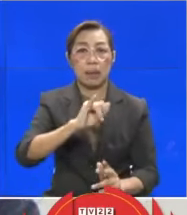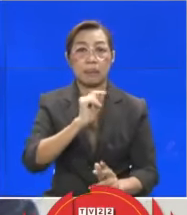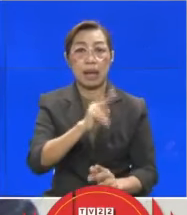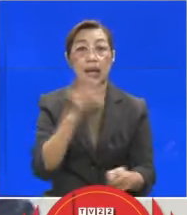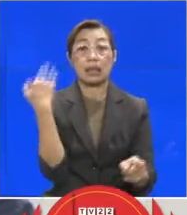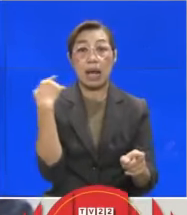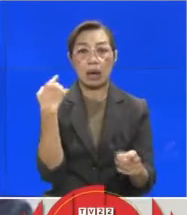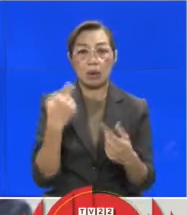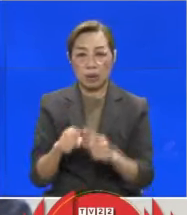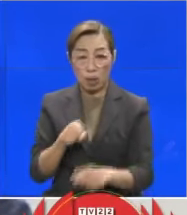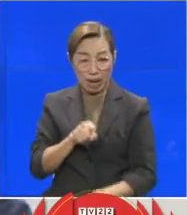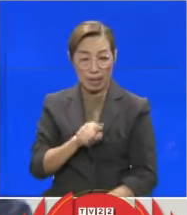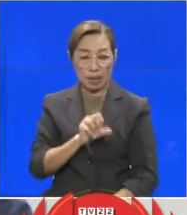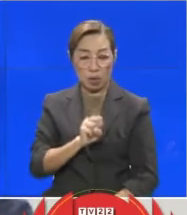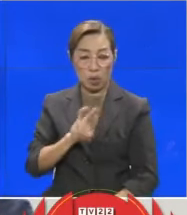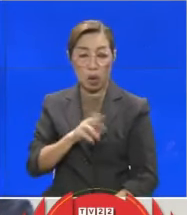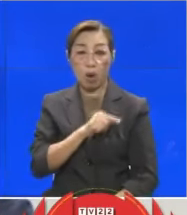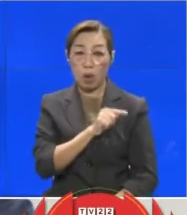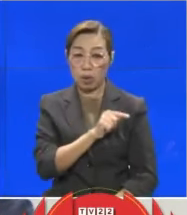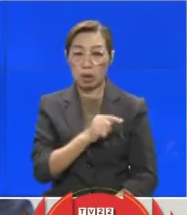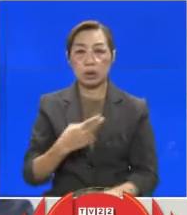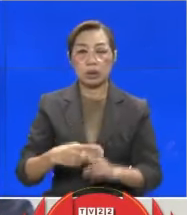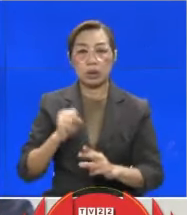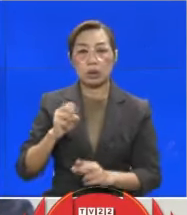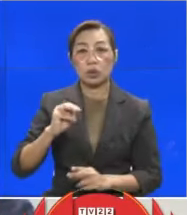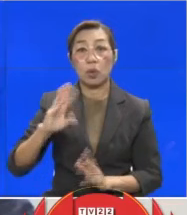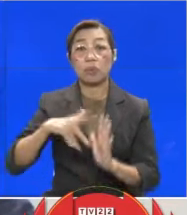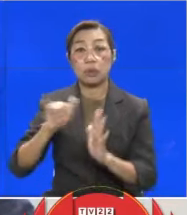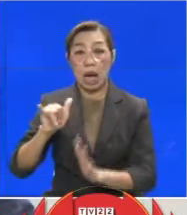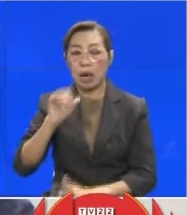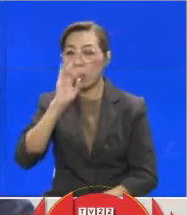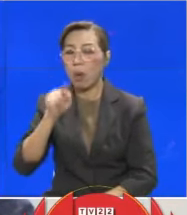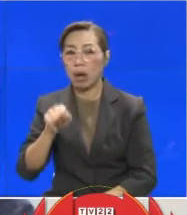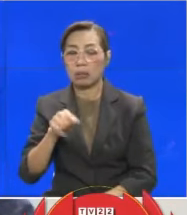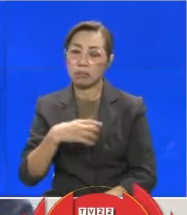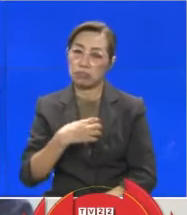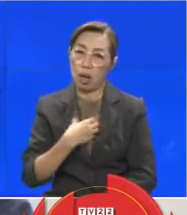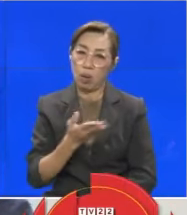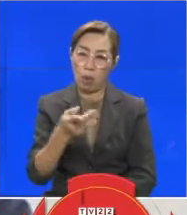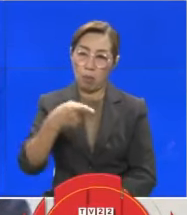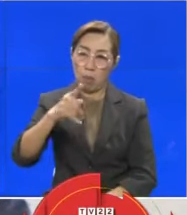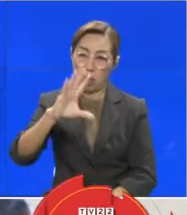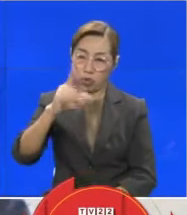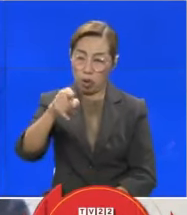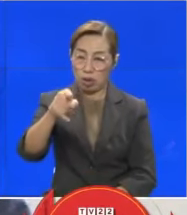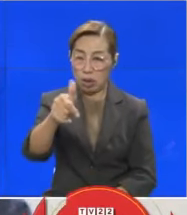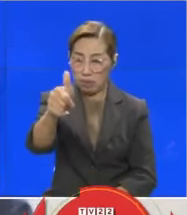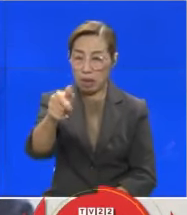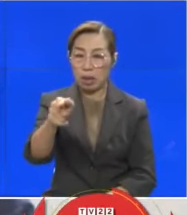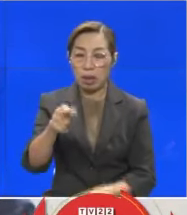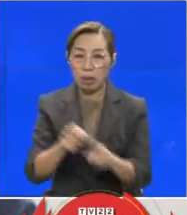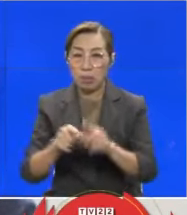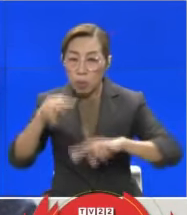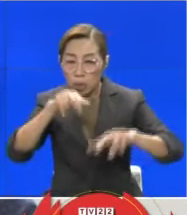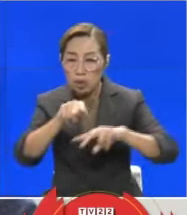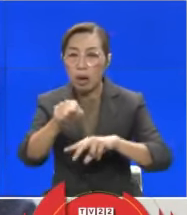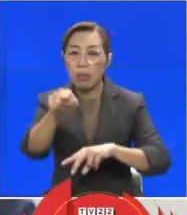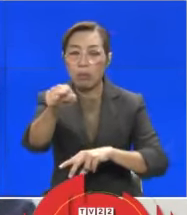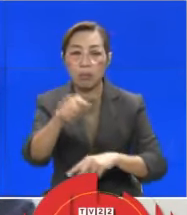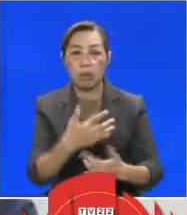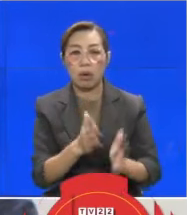ก็ระบุเลยนะคะว่าทางอยากจะให้ทางปปช.เนี่ยไปตรวจสอบหน่อยว่าเจ้าหน้า